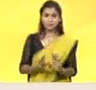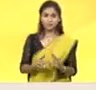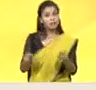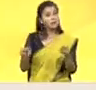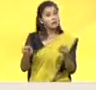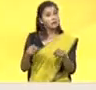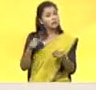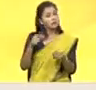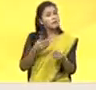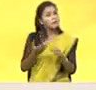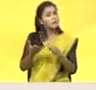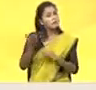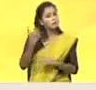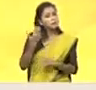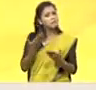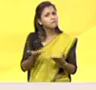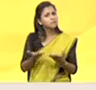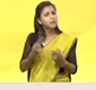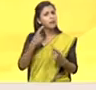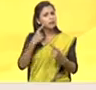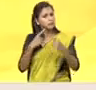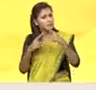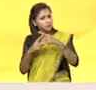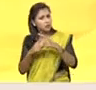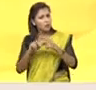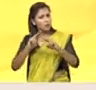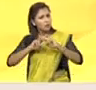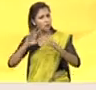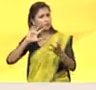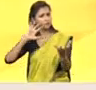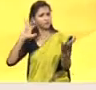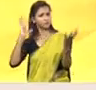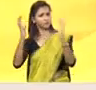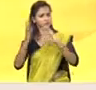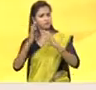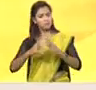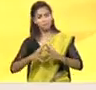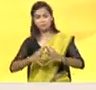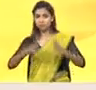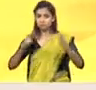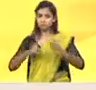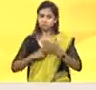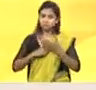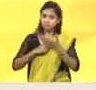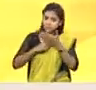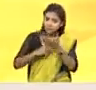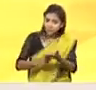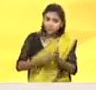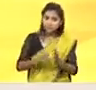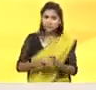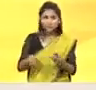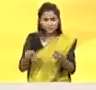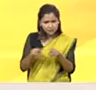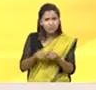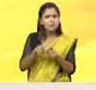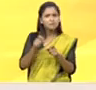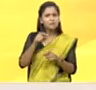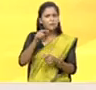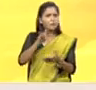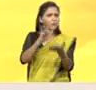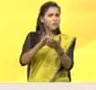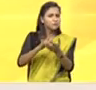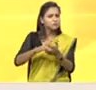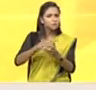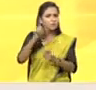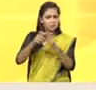वैसे भी आईआईटी के संबंध में पूरे विश्व में एक सम्मान का भाव है और वहाँ से निकलने वाले हमारे लोग जब भारत के लिए